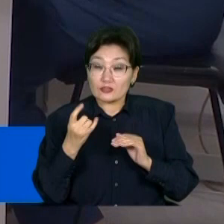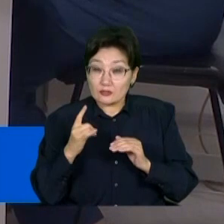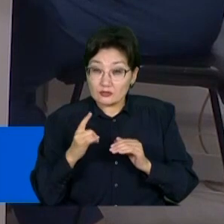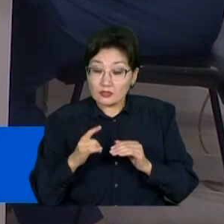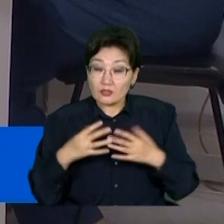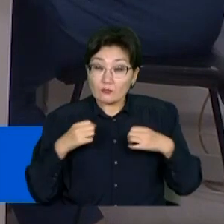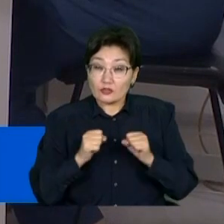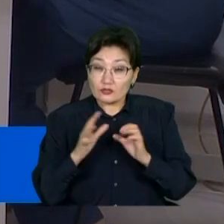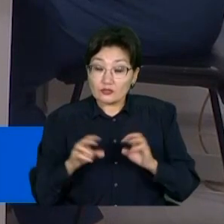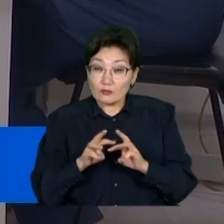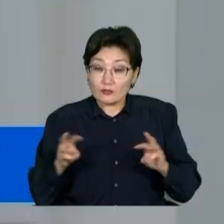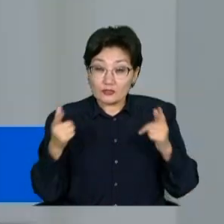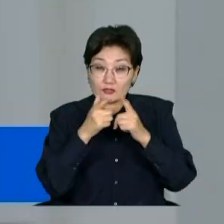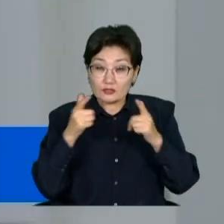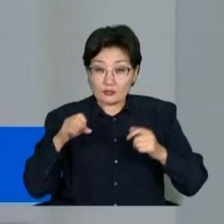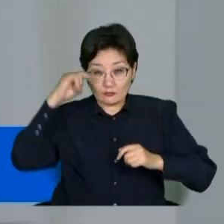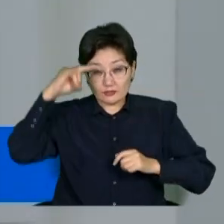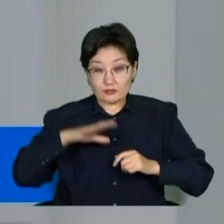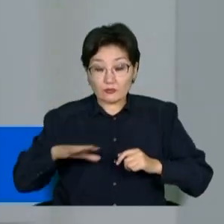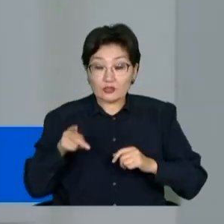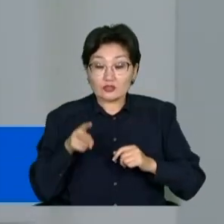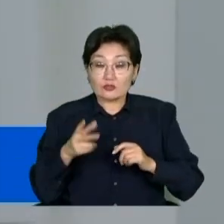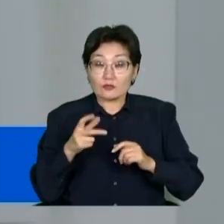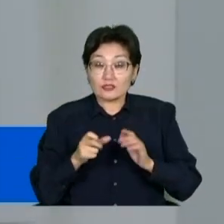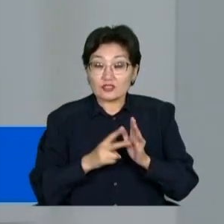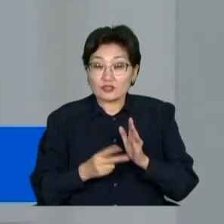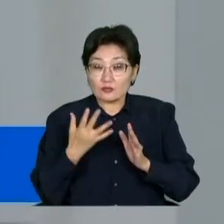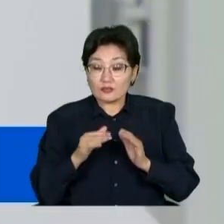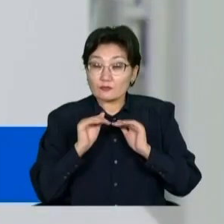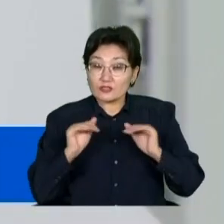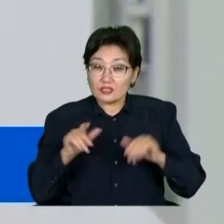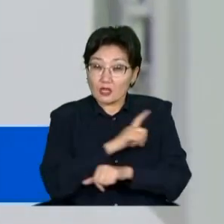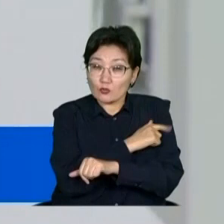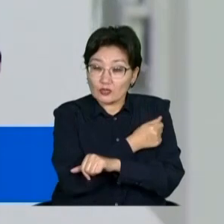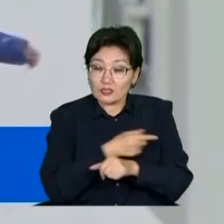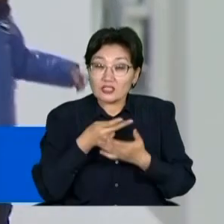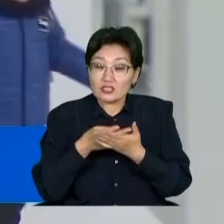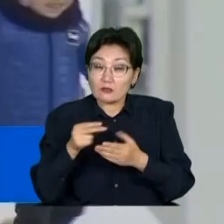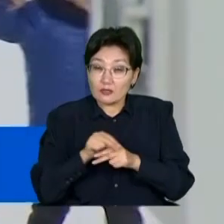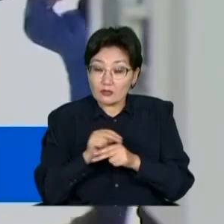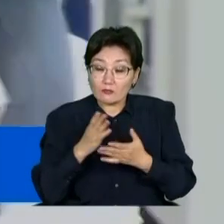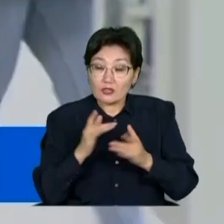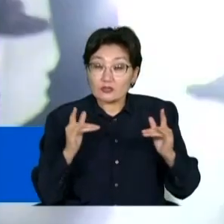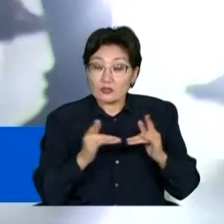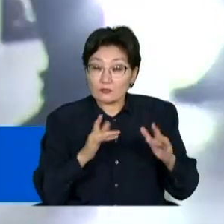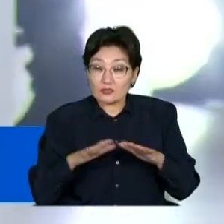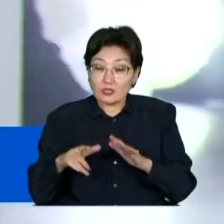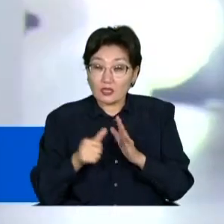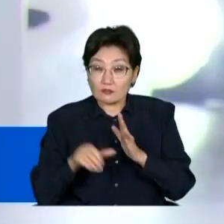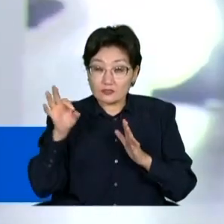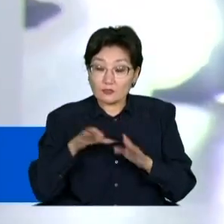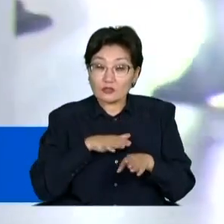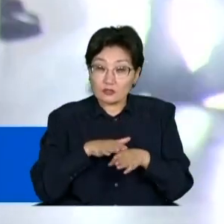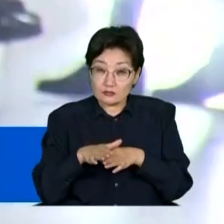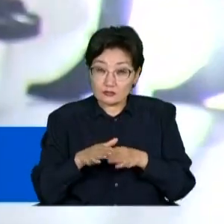сақтау министрлігінің ақпарына сай, ел бойынша 2375 бала ауруханада емделуде. Төсек орындар 60%-ға толып